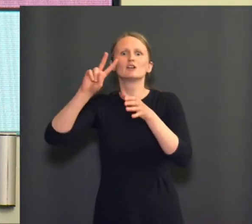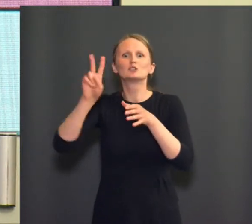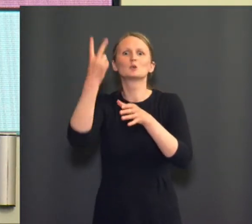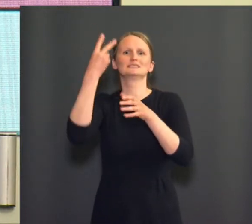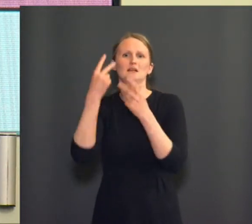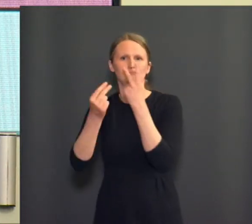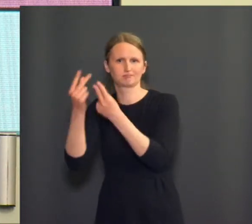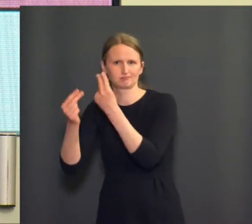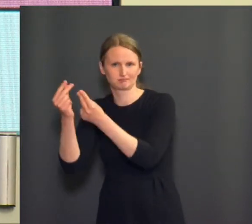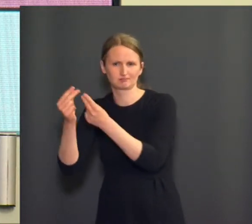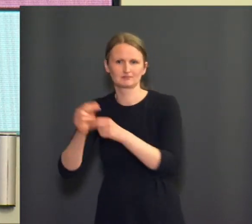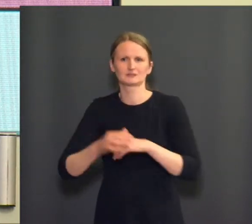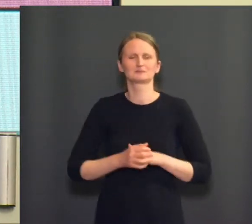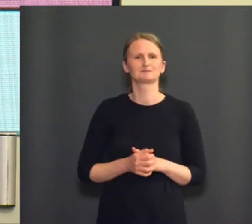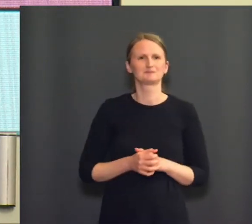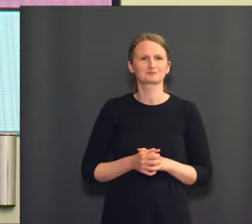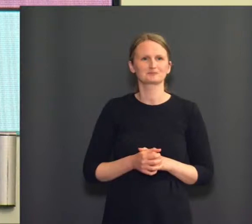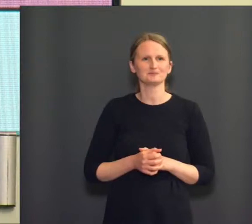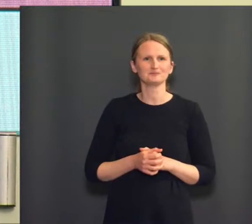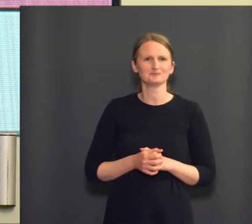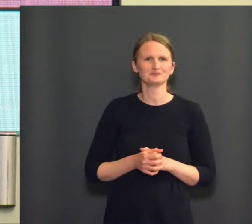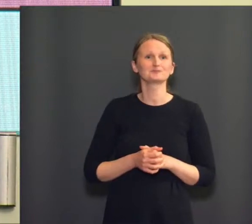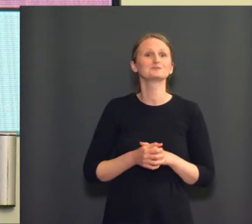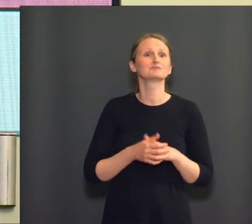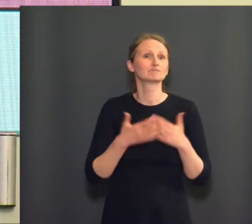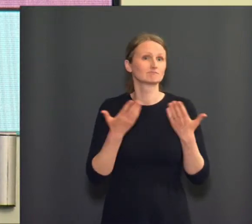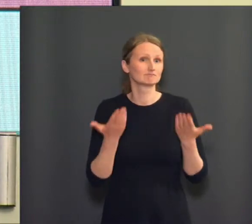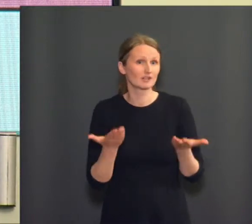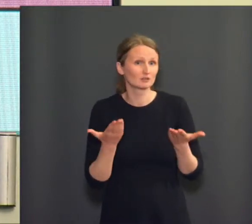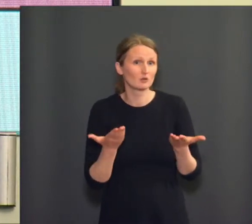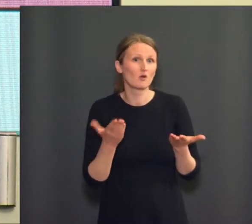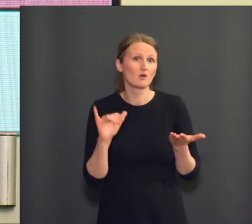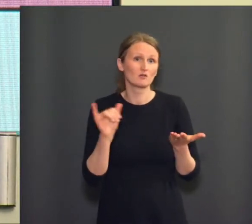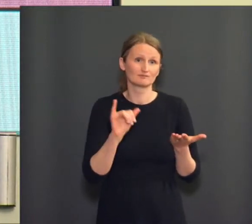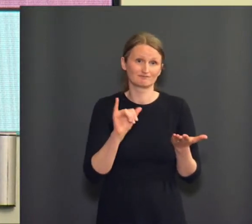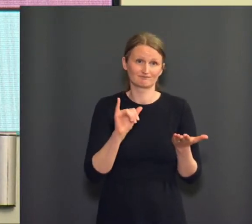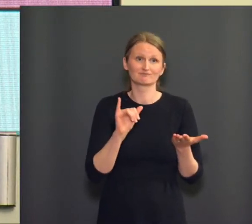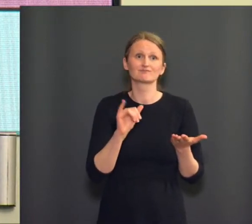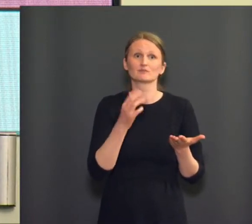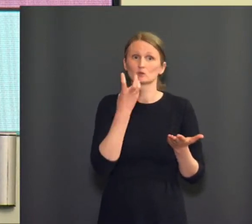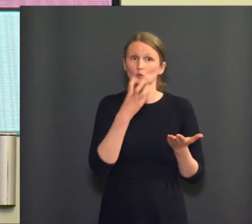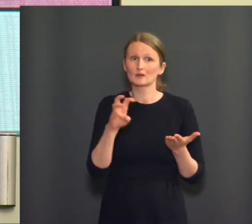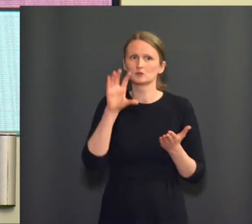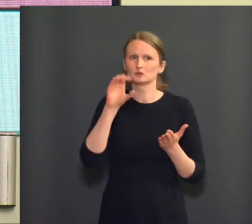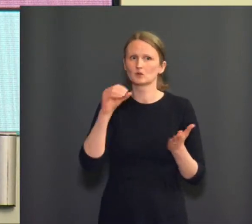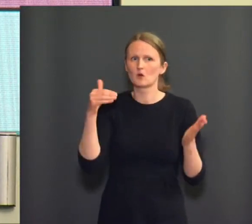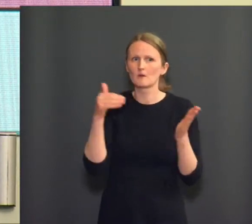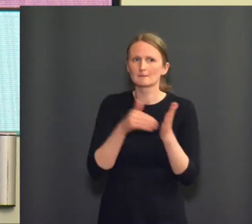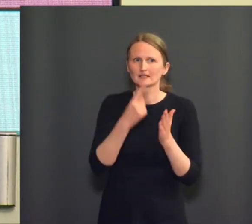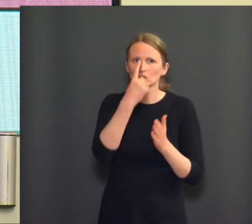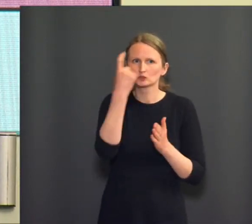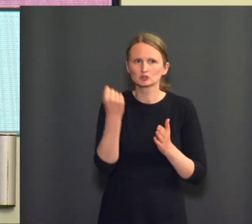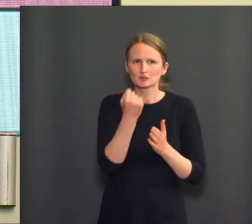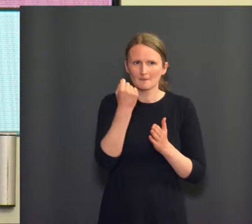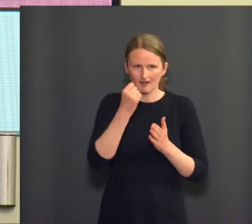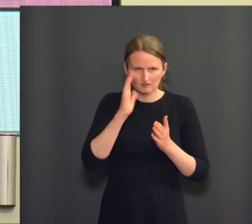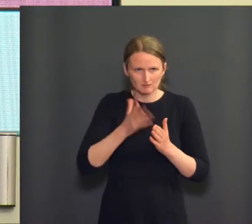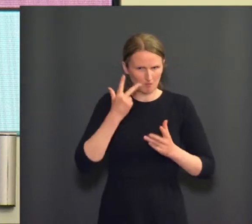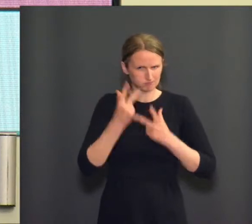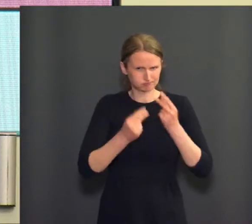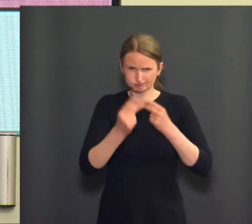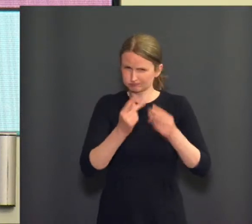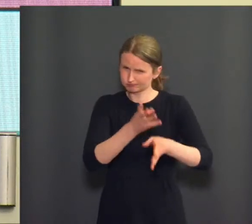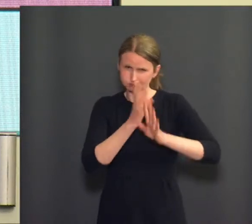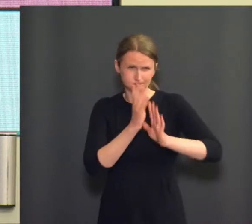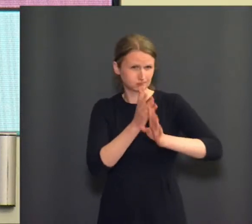de nouvelles vaccinations qui est de l'ordre de 330 000 par semaine. Et donc là-dedans, c'est essentiellement